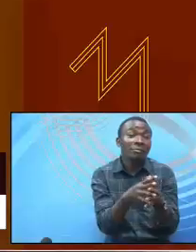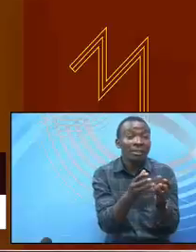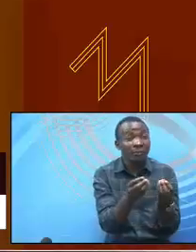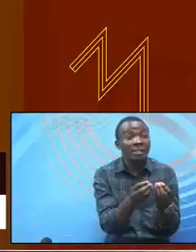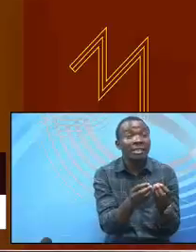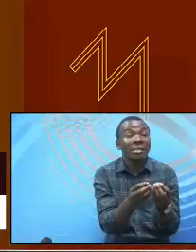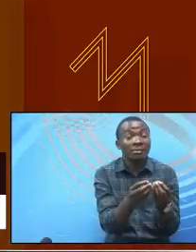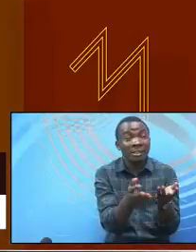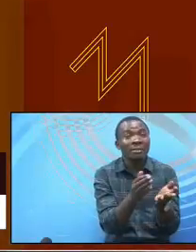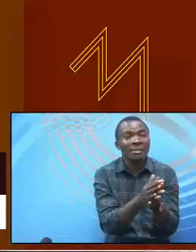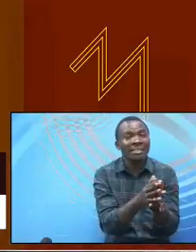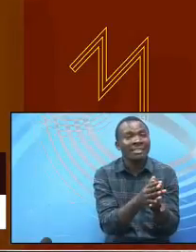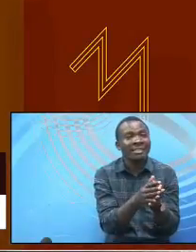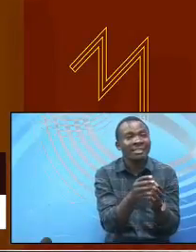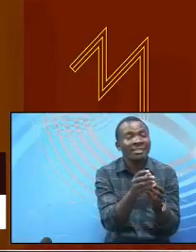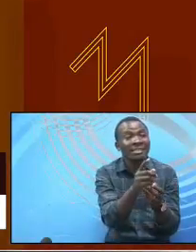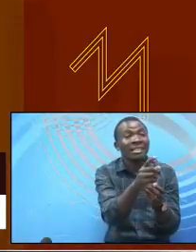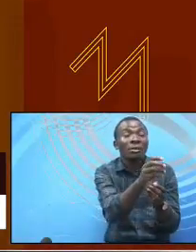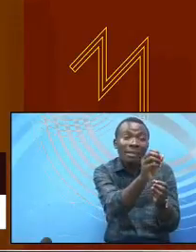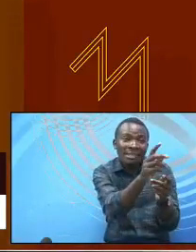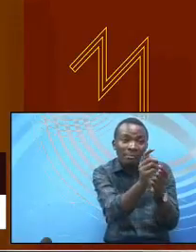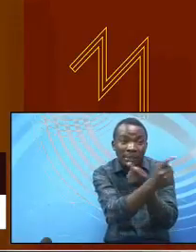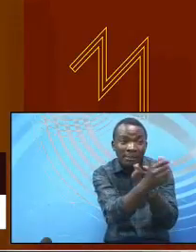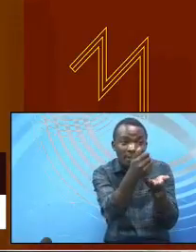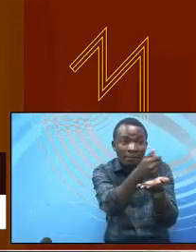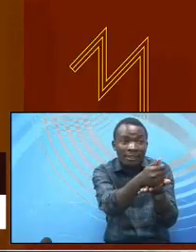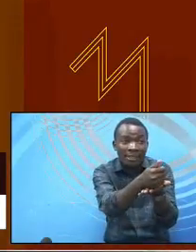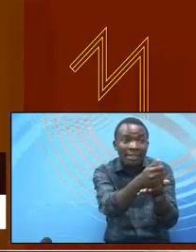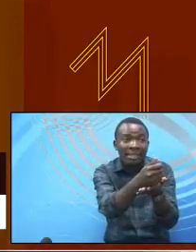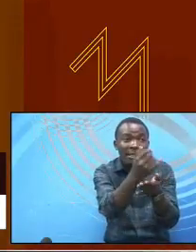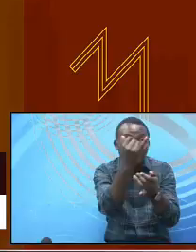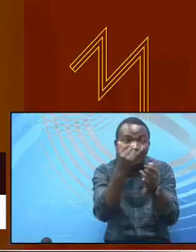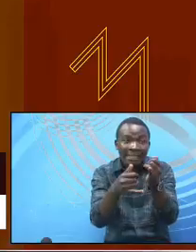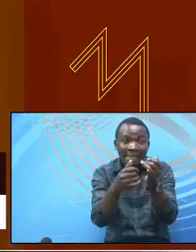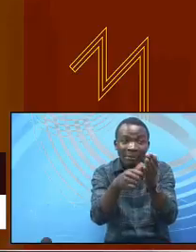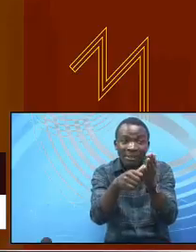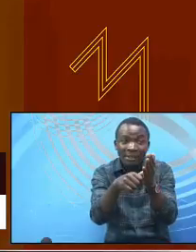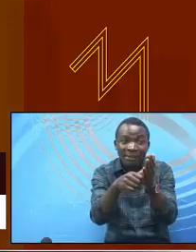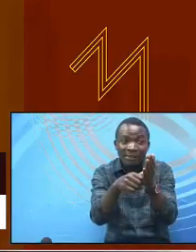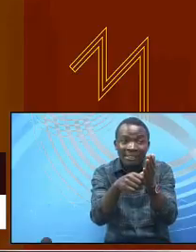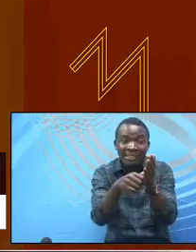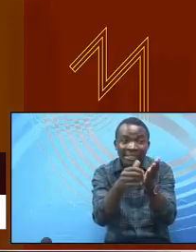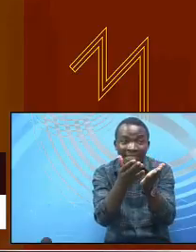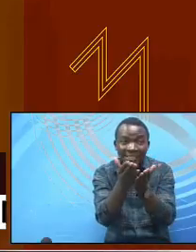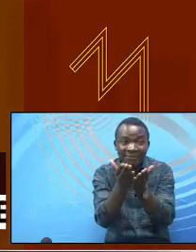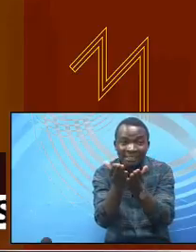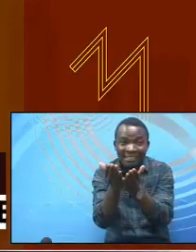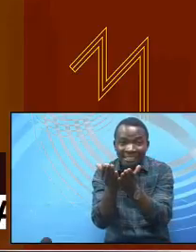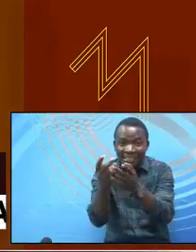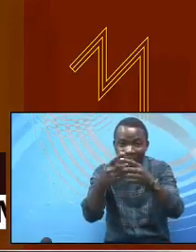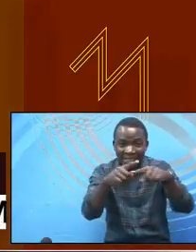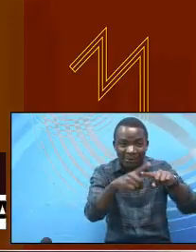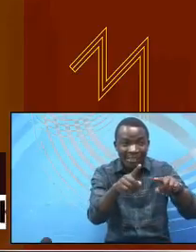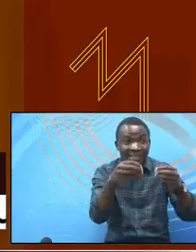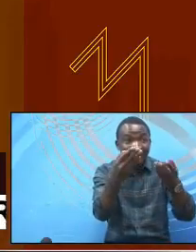Ariko byadufasha bihindutse byabafasha birangirana ku kibazo cya serivisi zitandukanye zitangwa aho